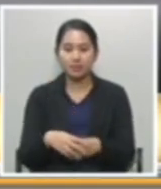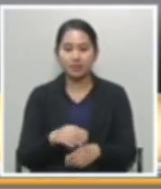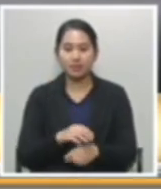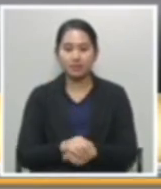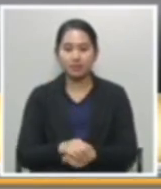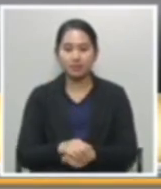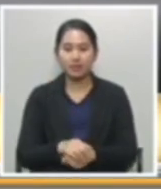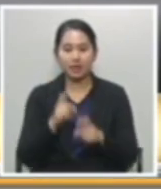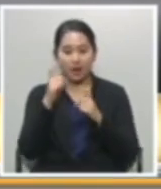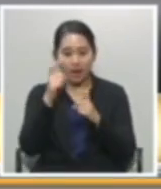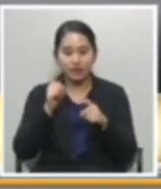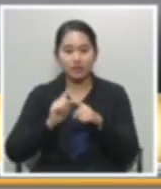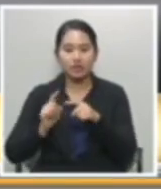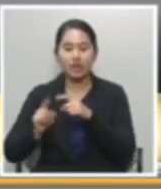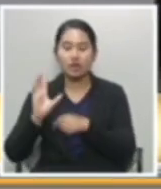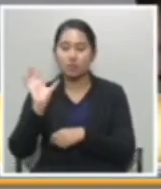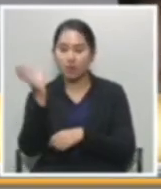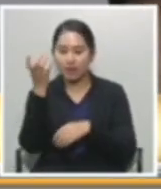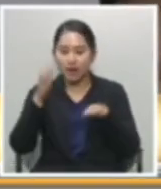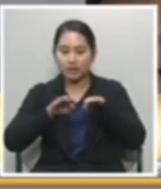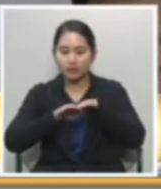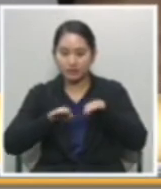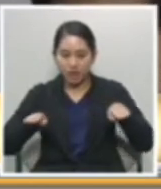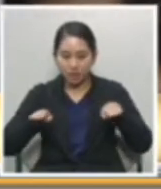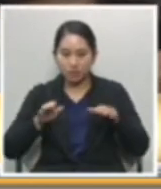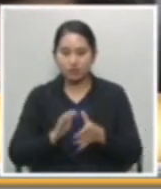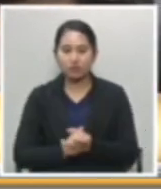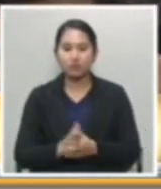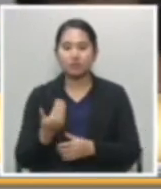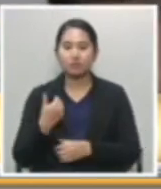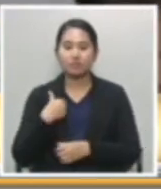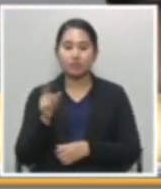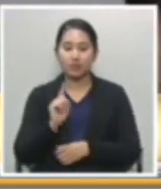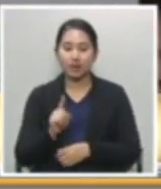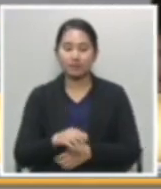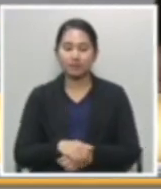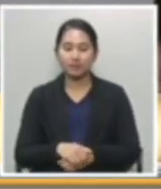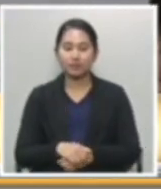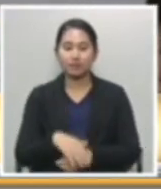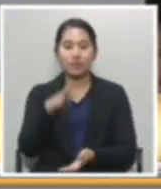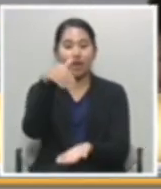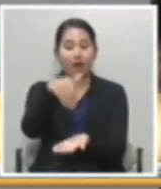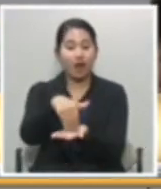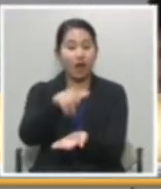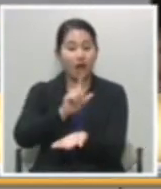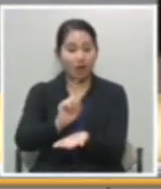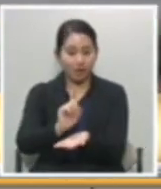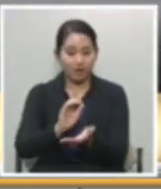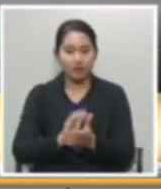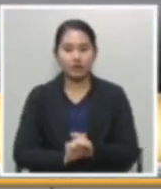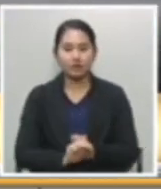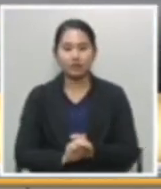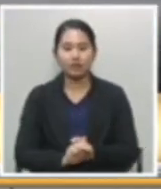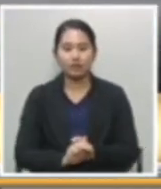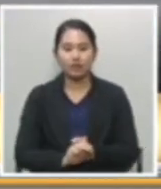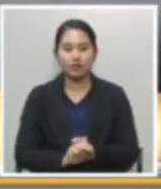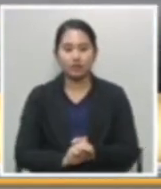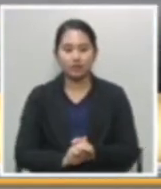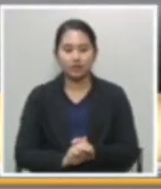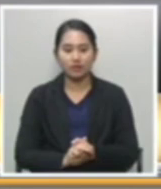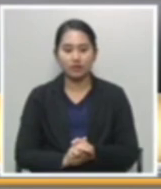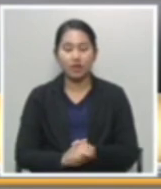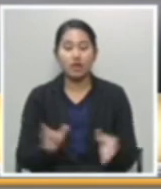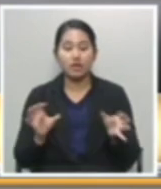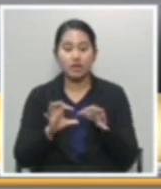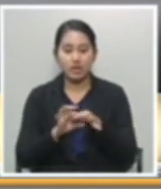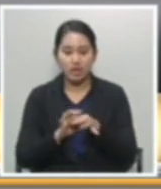รับนะครับโดยที่ประการว่าสิ่งใดที่เกิดขึ้นต่อเนื่องมาจากการกระทำที่